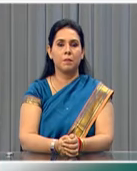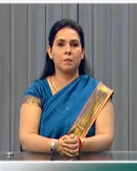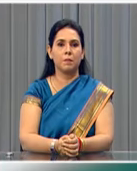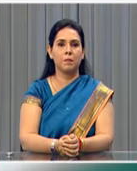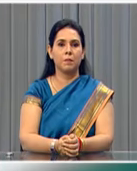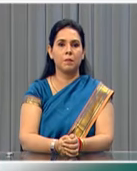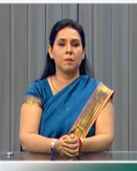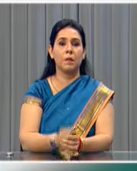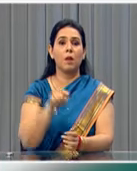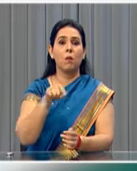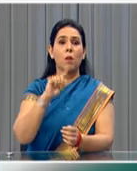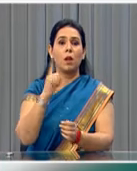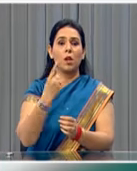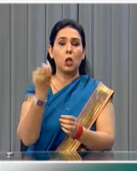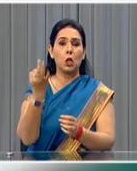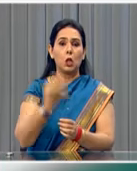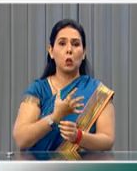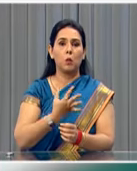एक नया